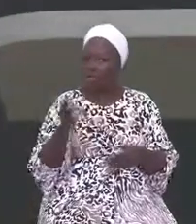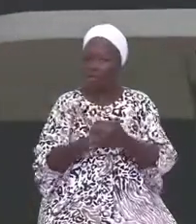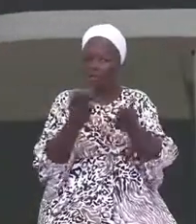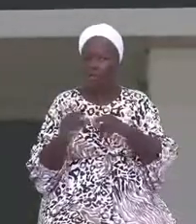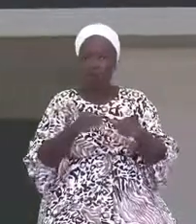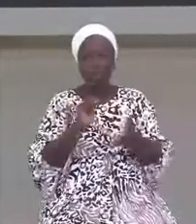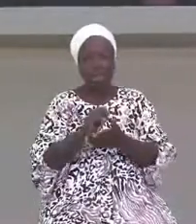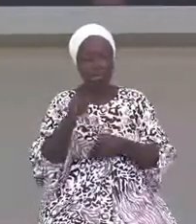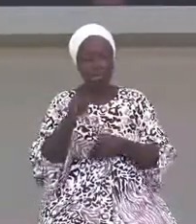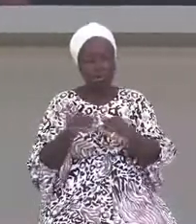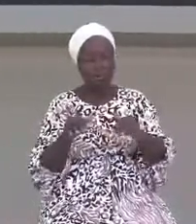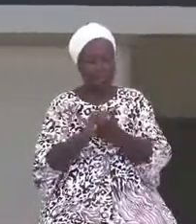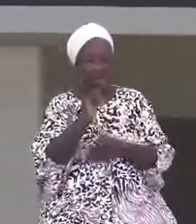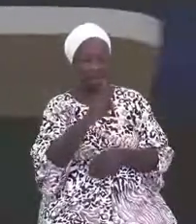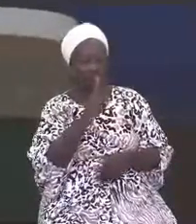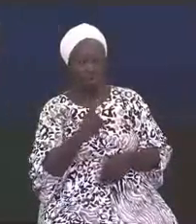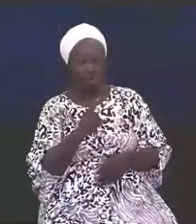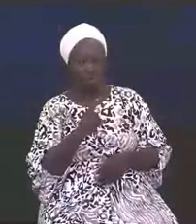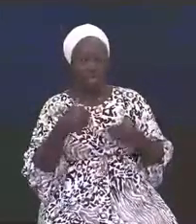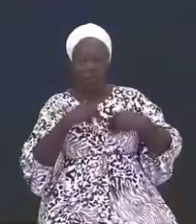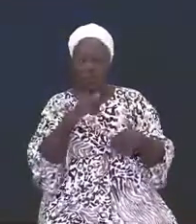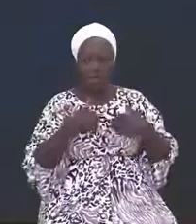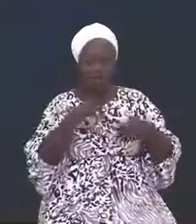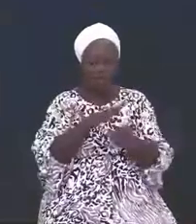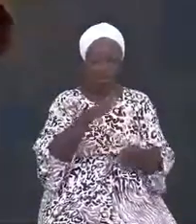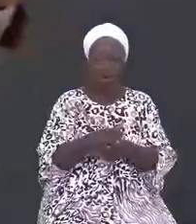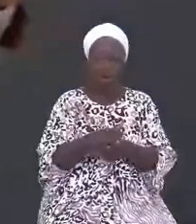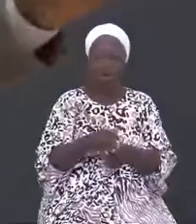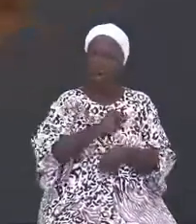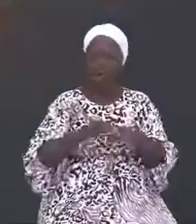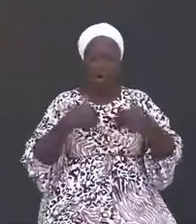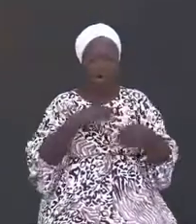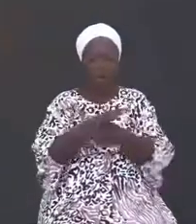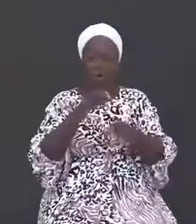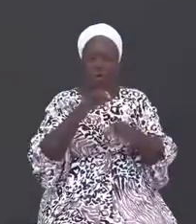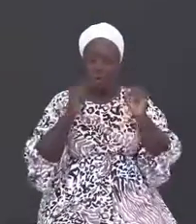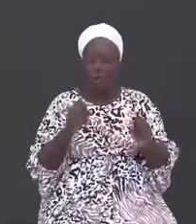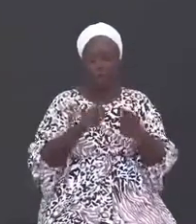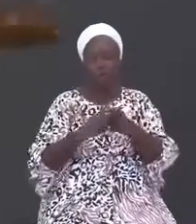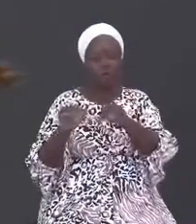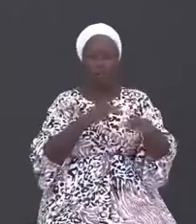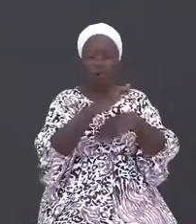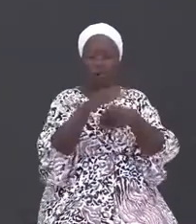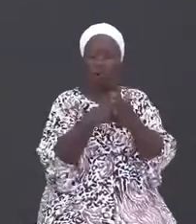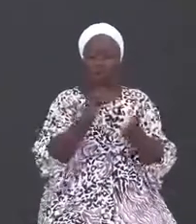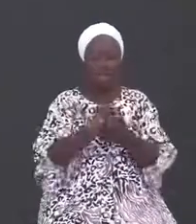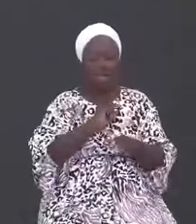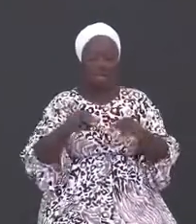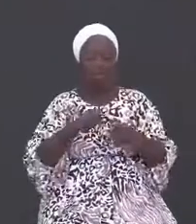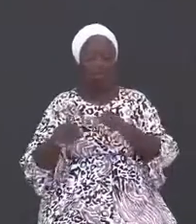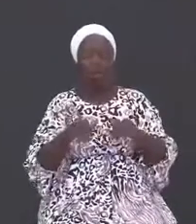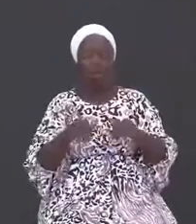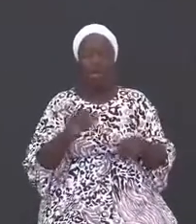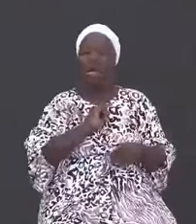fer il n'est pas assez de puissance pour exécuter tout ce que je dois faire je viens à Dieu